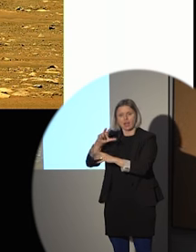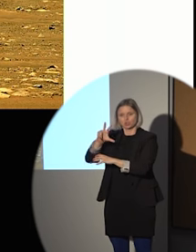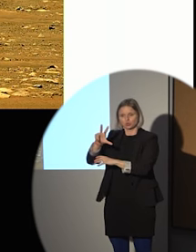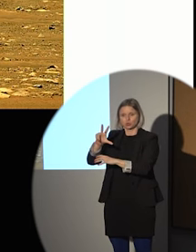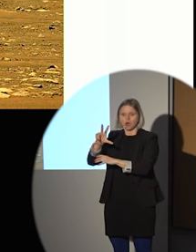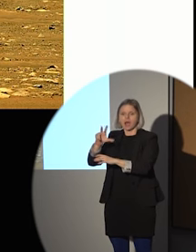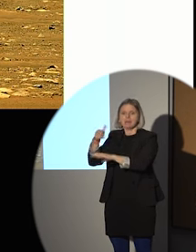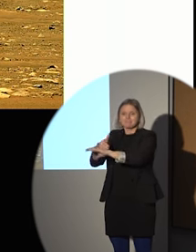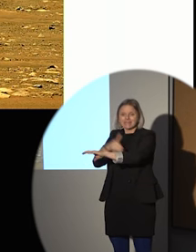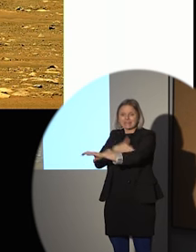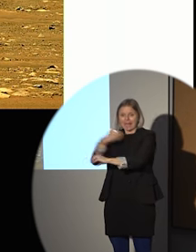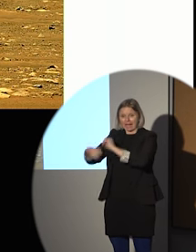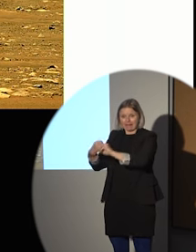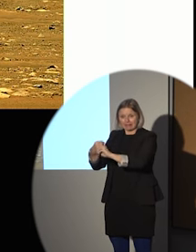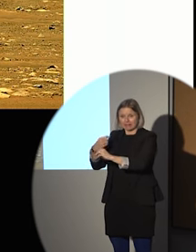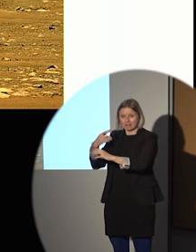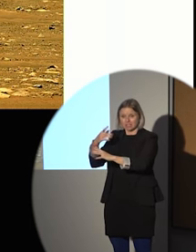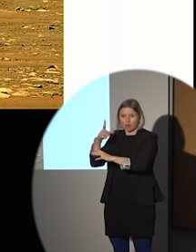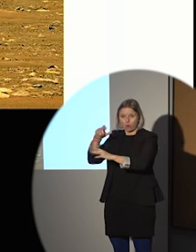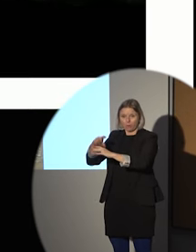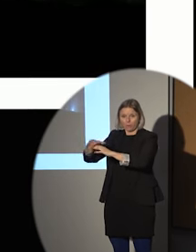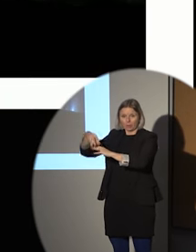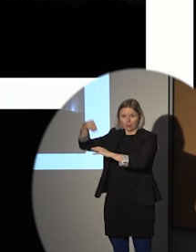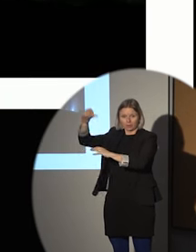C'est pas très engageant, vous serez d'accord avec moi.